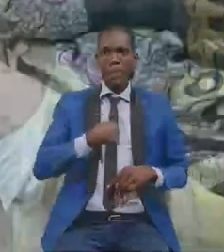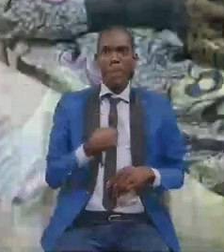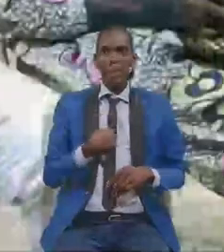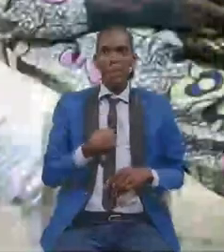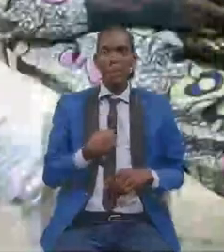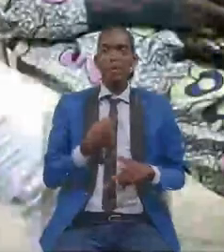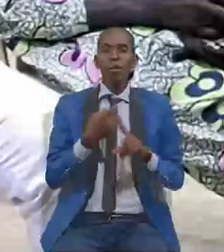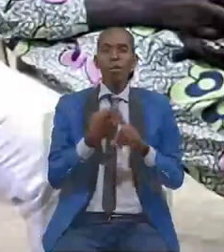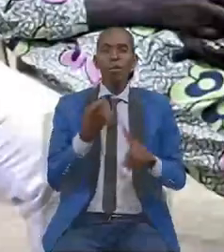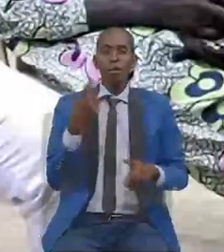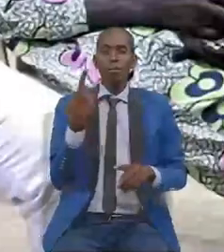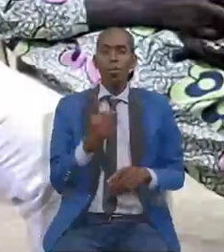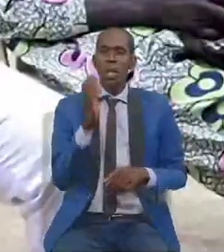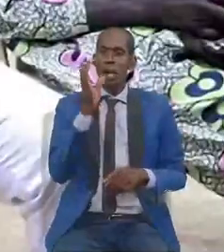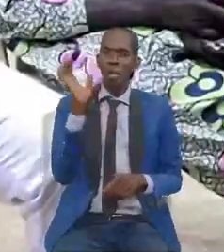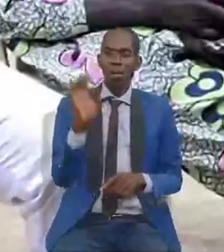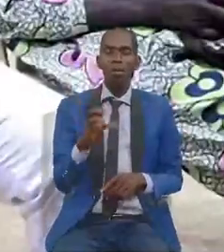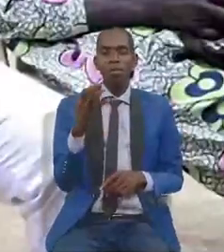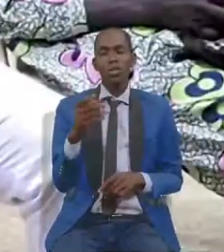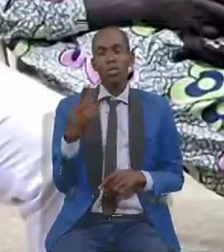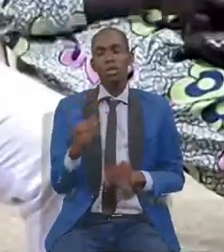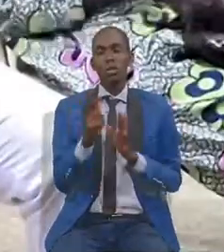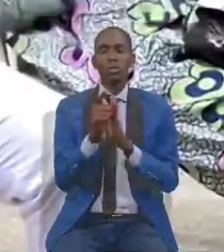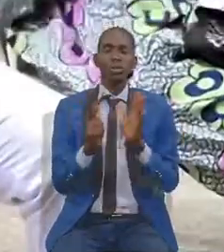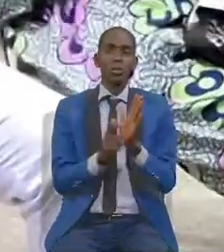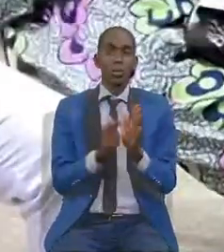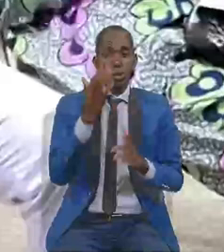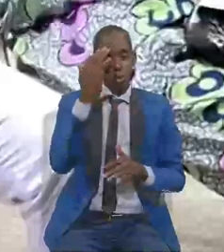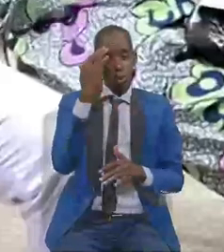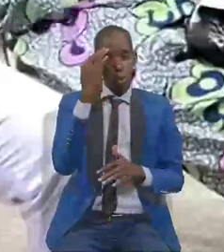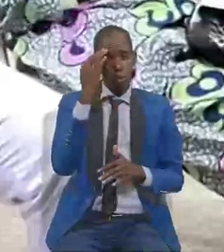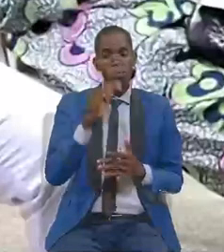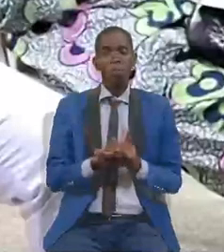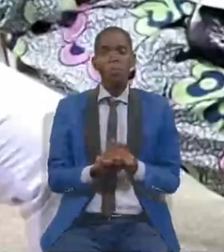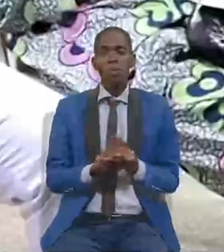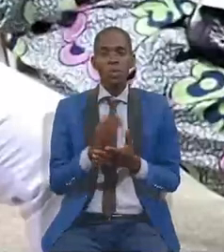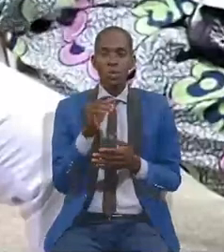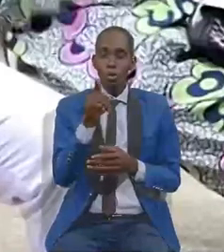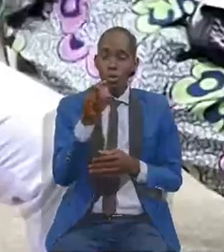la malédiction de la loi. Voyez, il y a des gens. Alors,